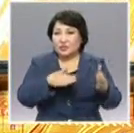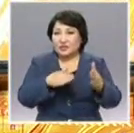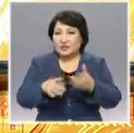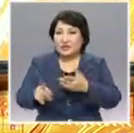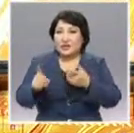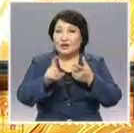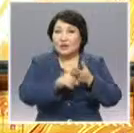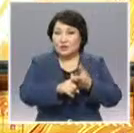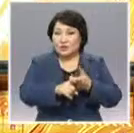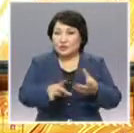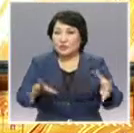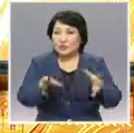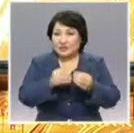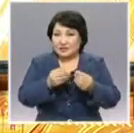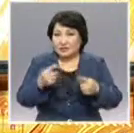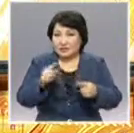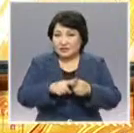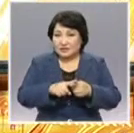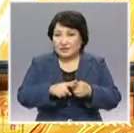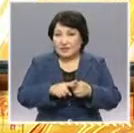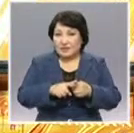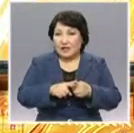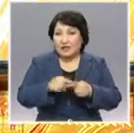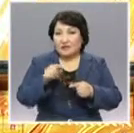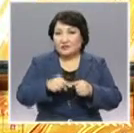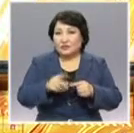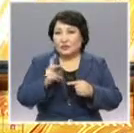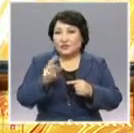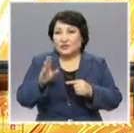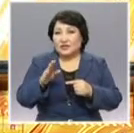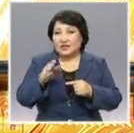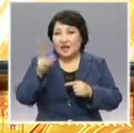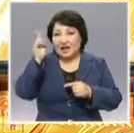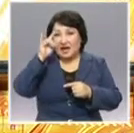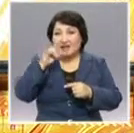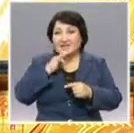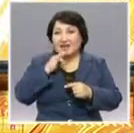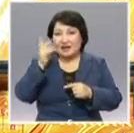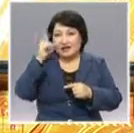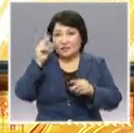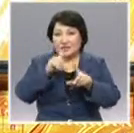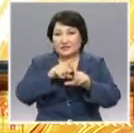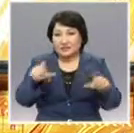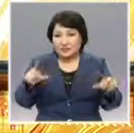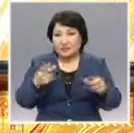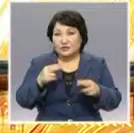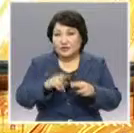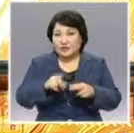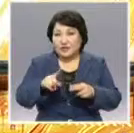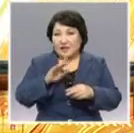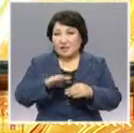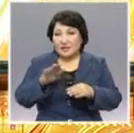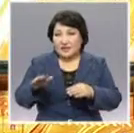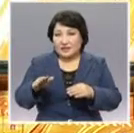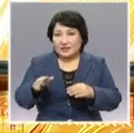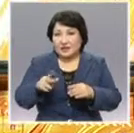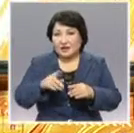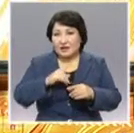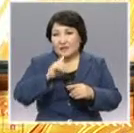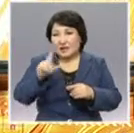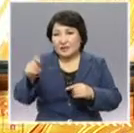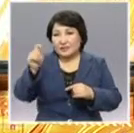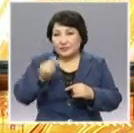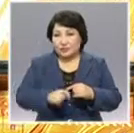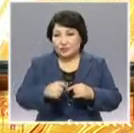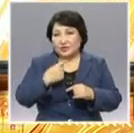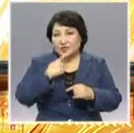бізде 80-ші мектеп орыс мектебі, а көкжиекте қазақ мектебі. Сол үшін бір-біріне балаларға барып келу өте қиын болып отыр. Олар